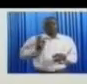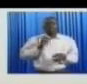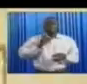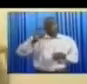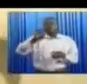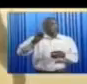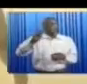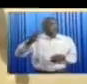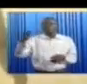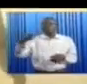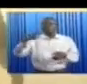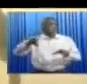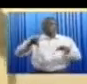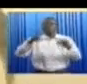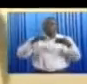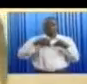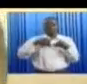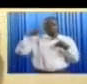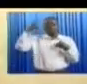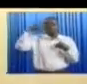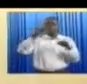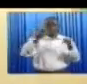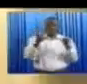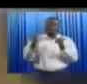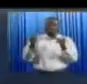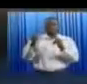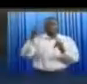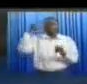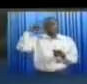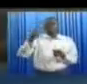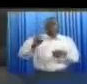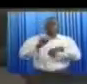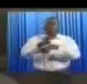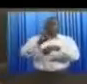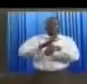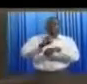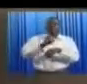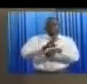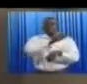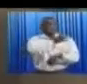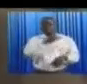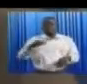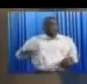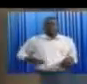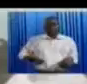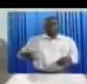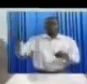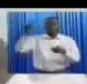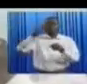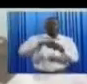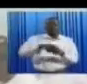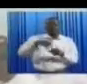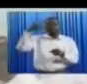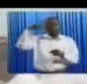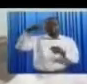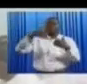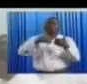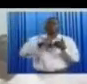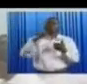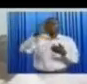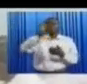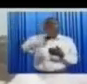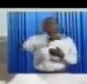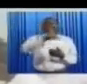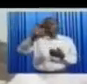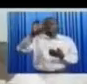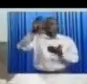de jouer ce jeu. Pour offrir l'eau potable à ses populations, le conseil municipal de Dori et ses partenaires ont dû mobiliser plus de 600 millions de francs